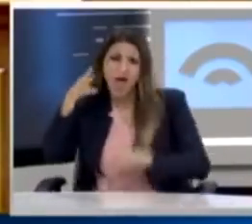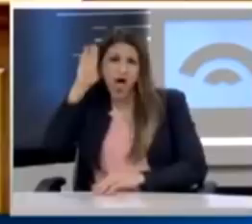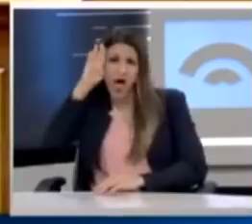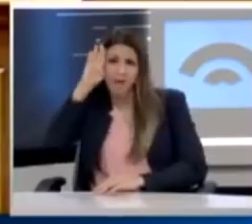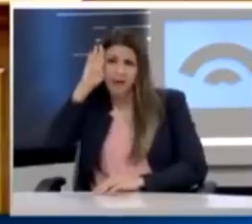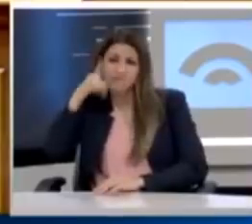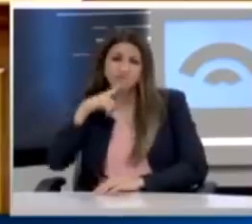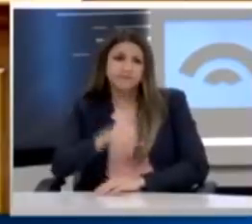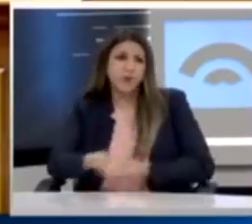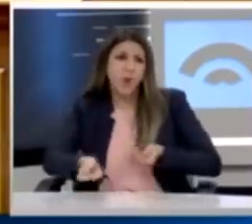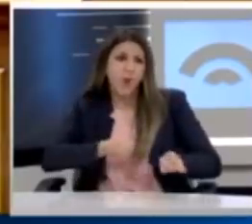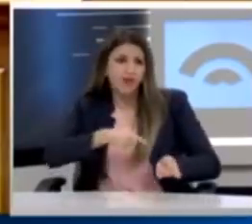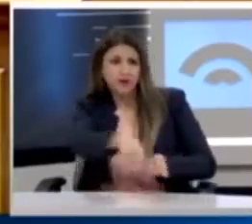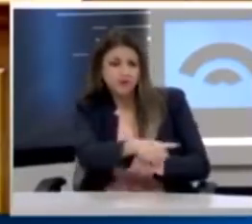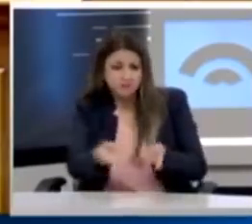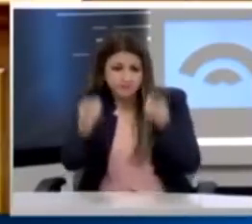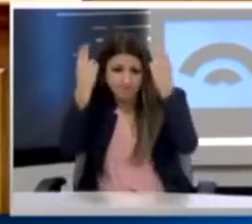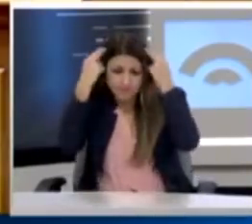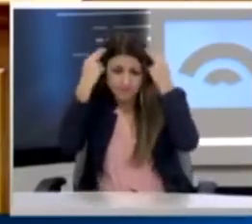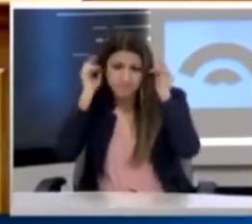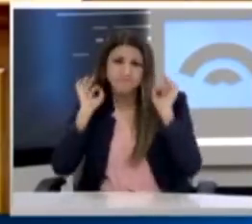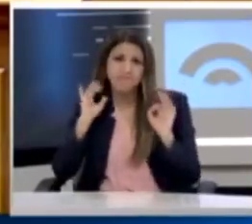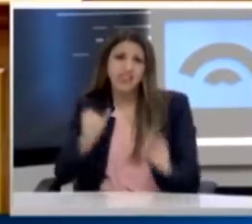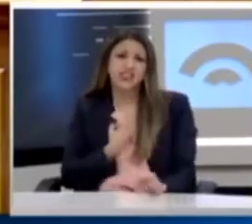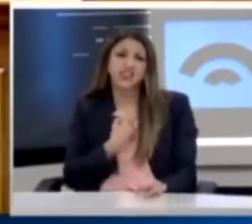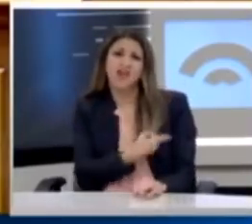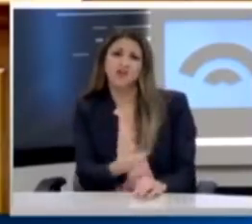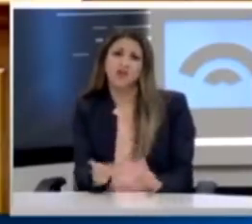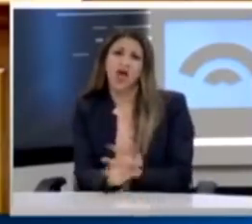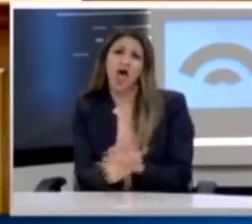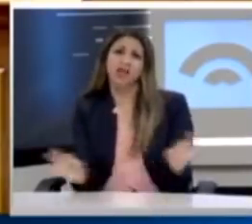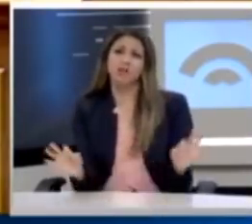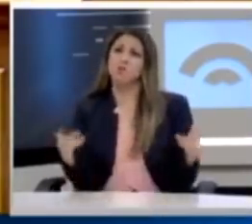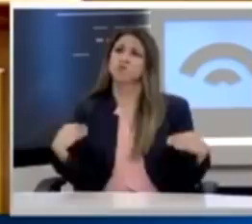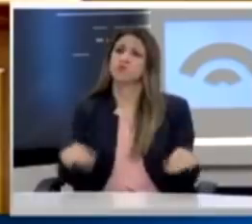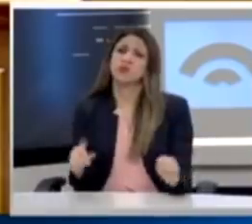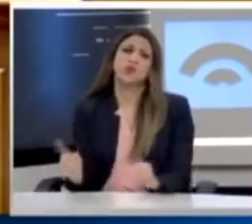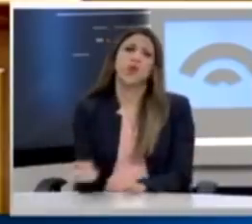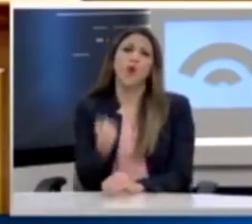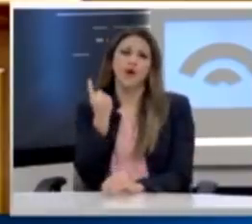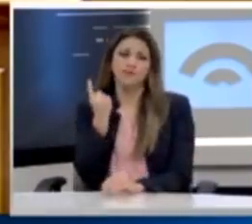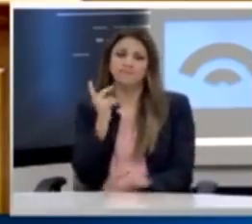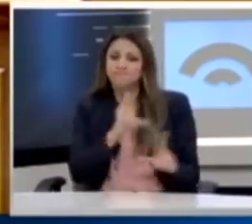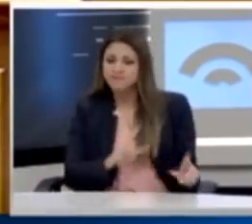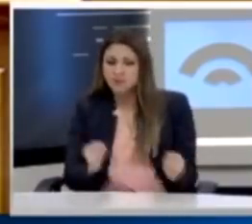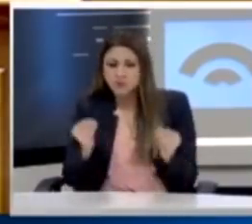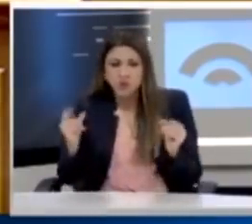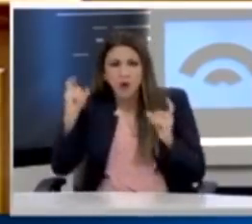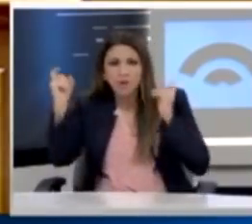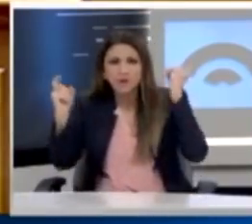αλλά αυτοί είστε, έτοιμοι για τη βρώμικη δουλειά. Είναι η ίδια